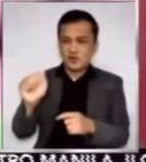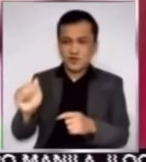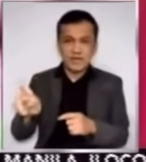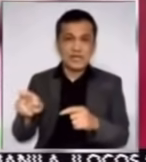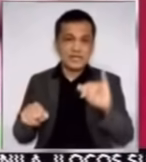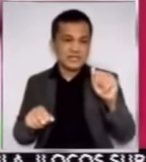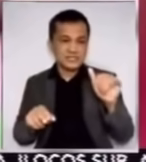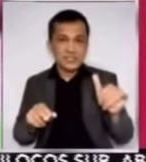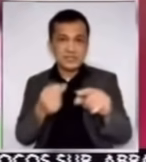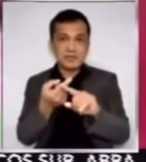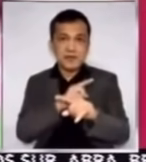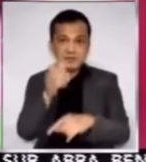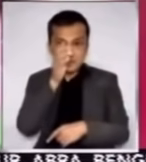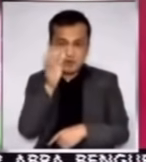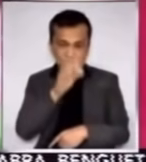Cebu.